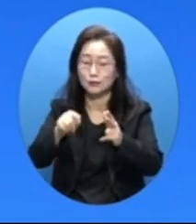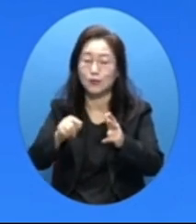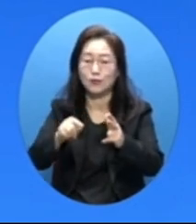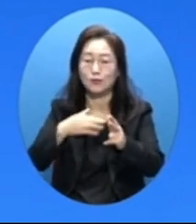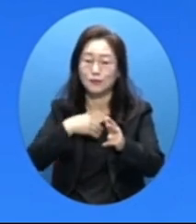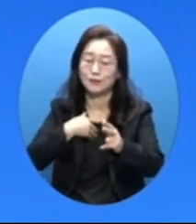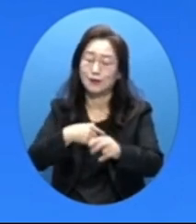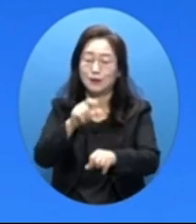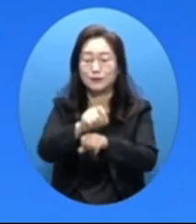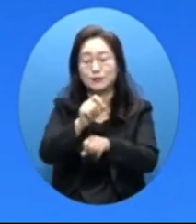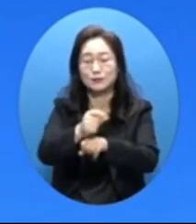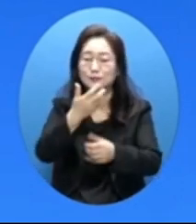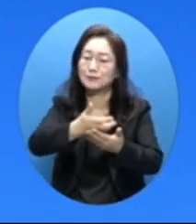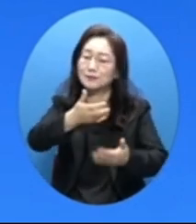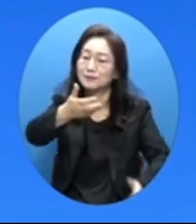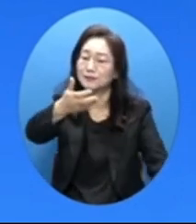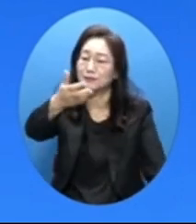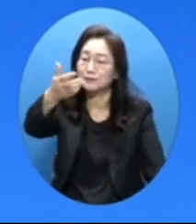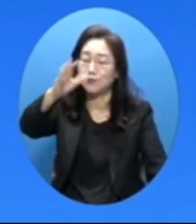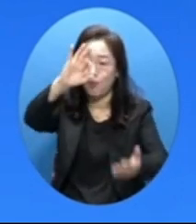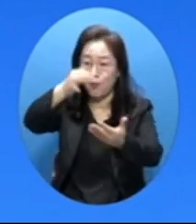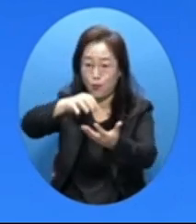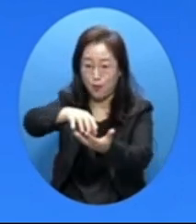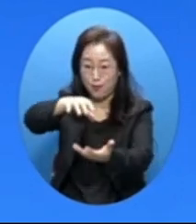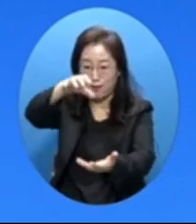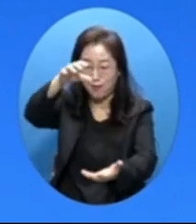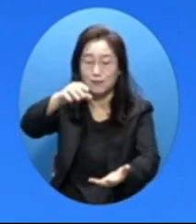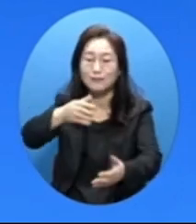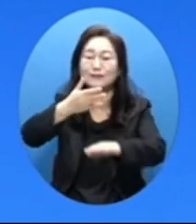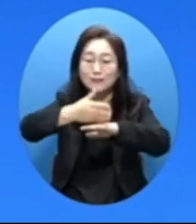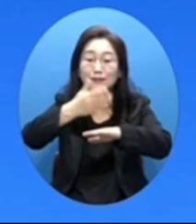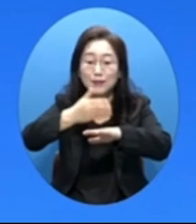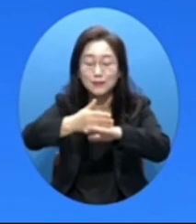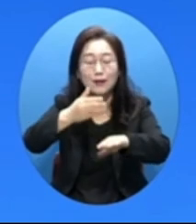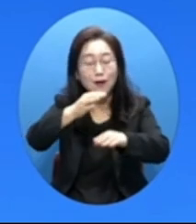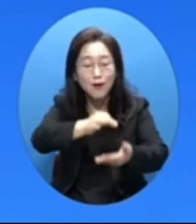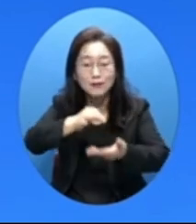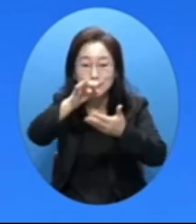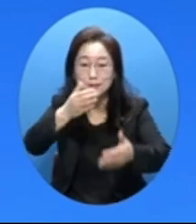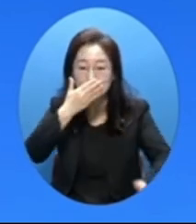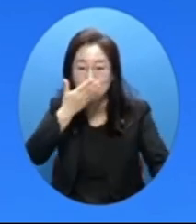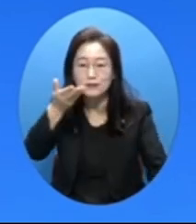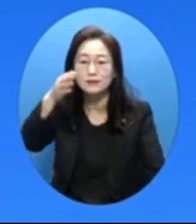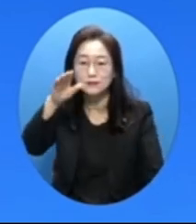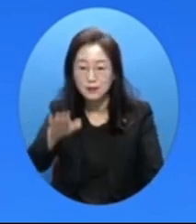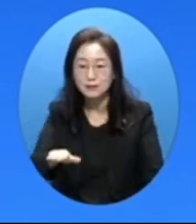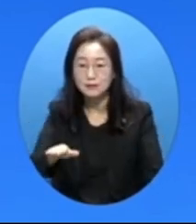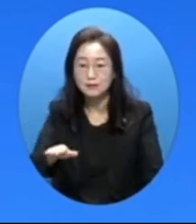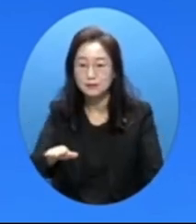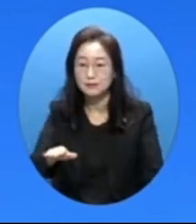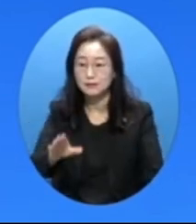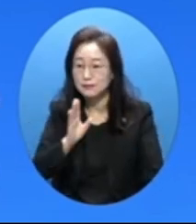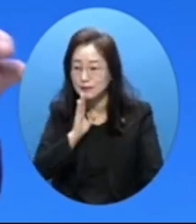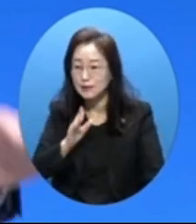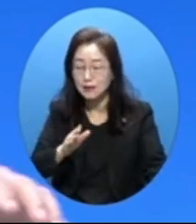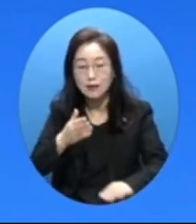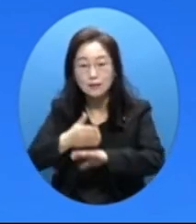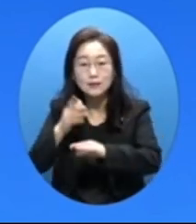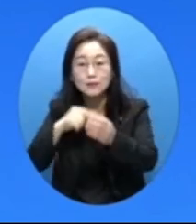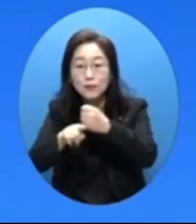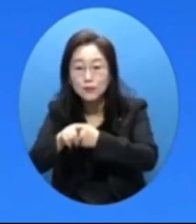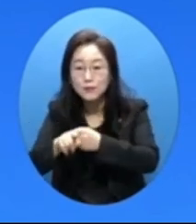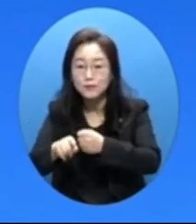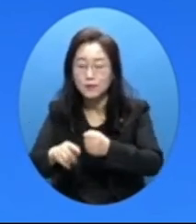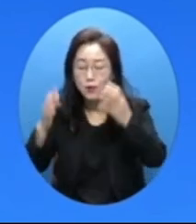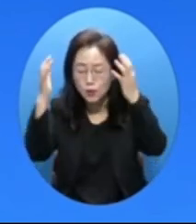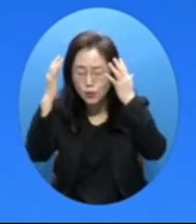승진해서 더 많은 월급을 받게 되고 그때 감사 누가 할 수 있습니다 그러나 진정한 감사는 고난 중에